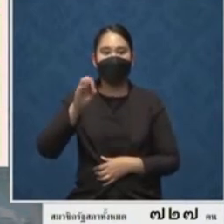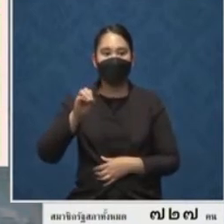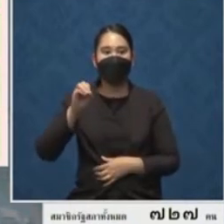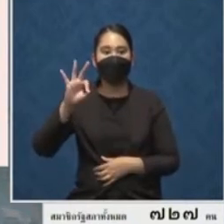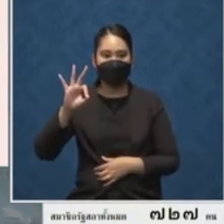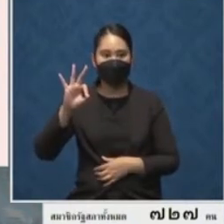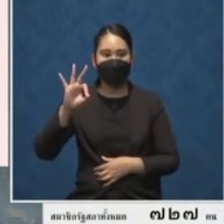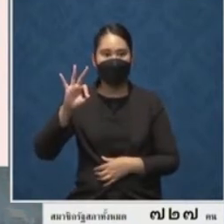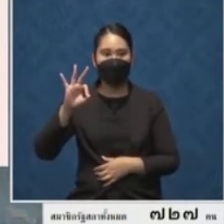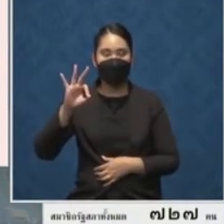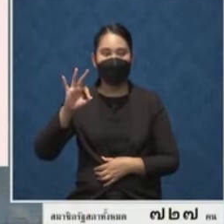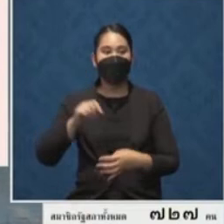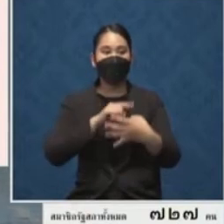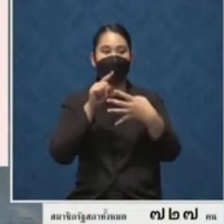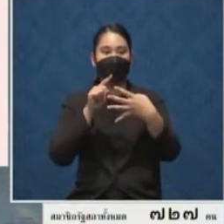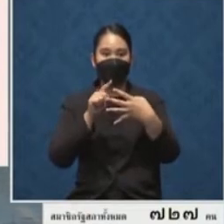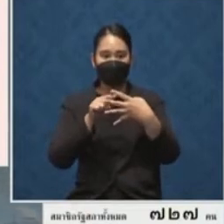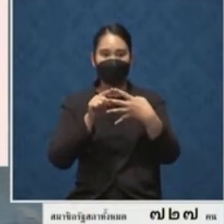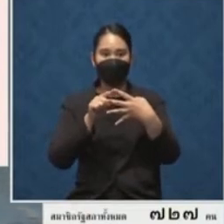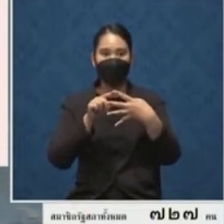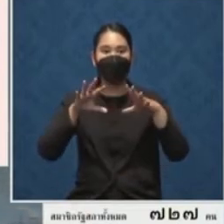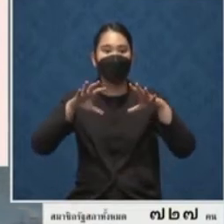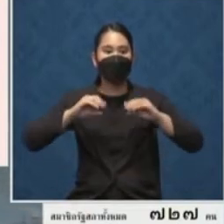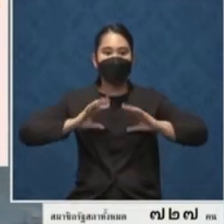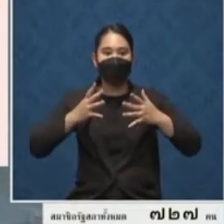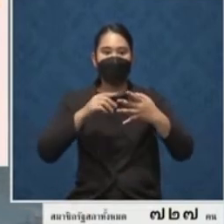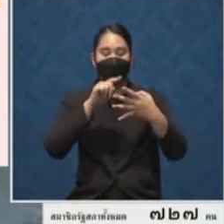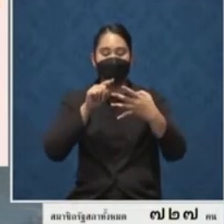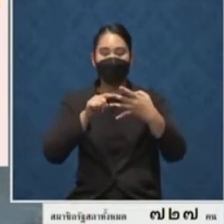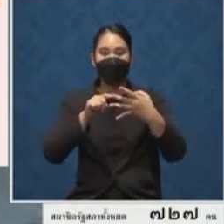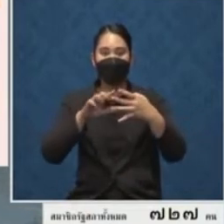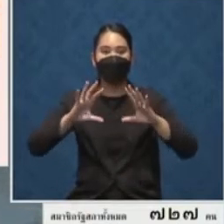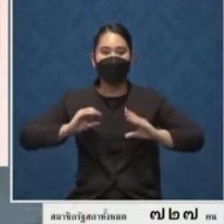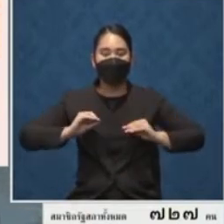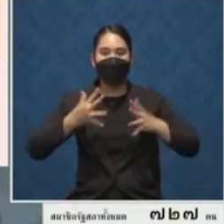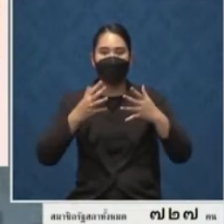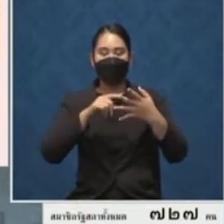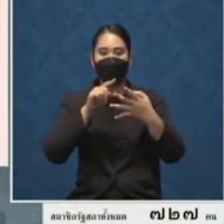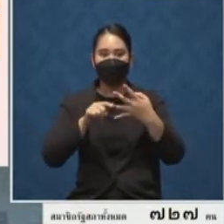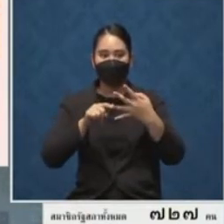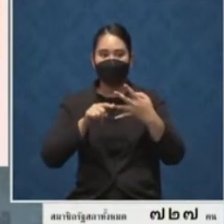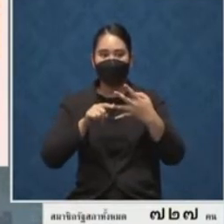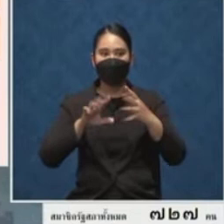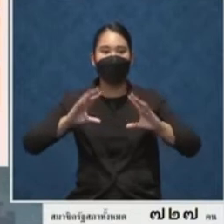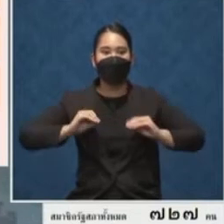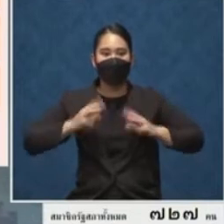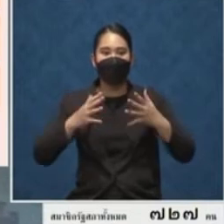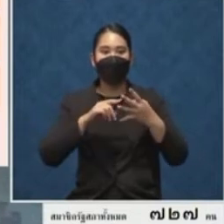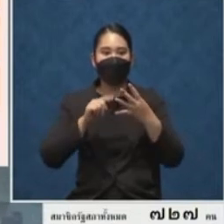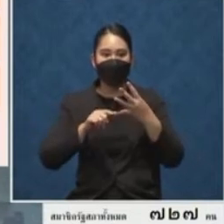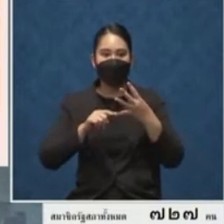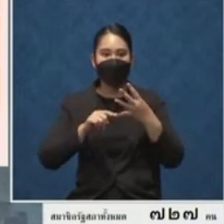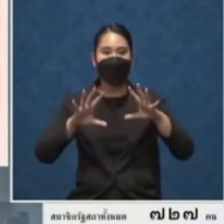ม 1ไม่รับหลักการ2ไม่รับหลักการ3ไม่รับหลักการ4ไม่รับหลัก